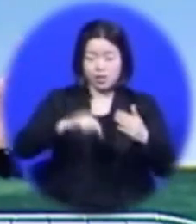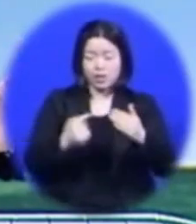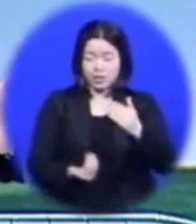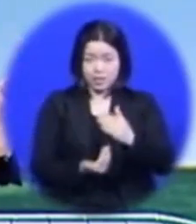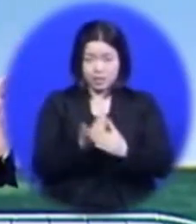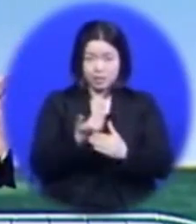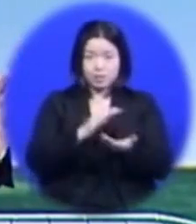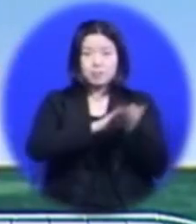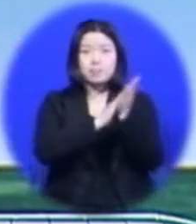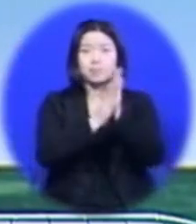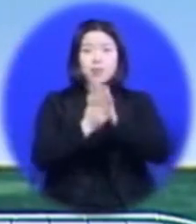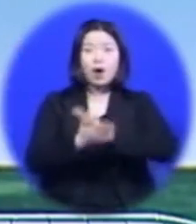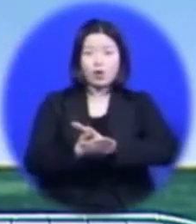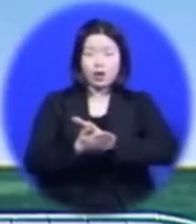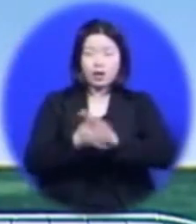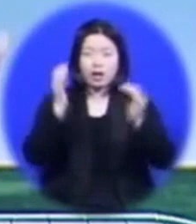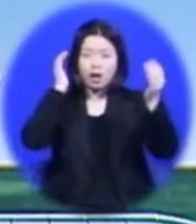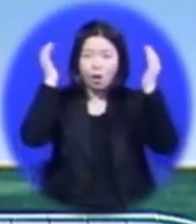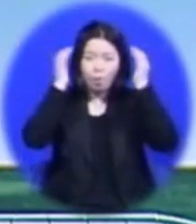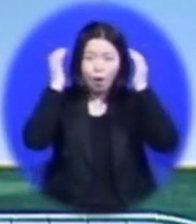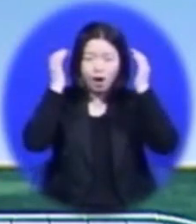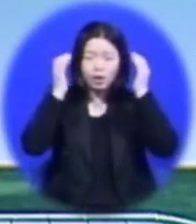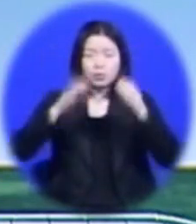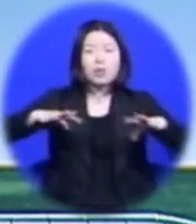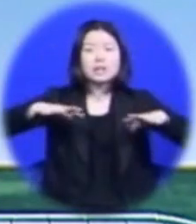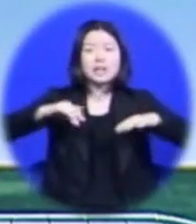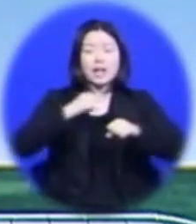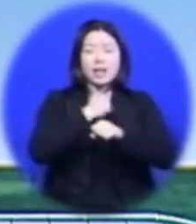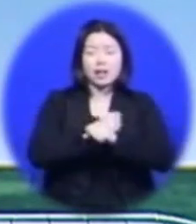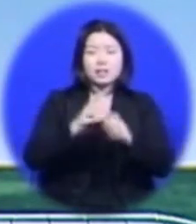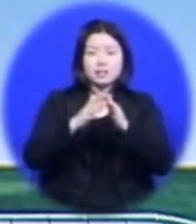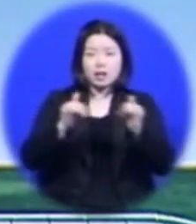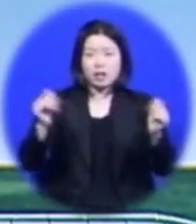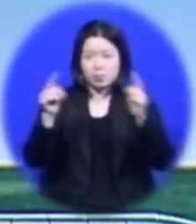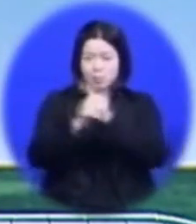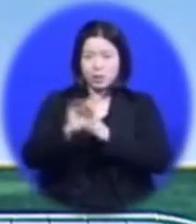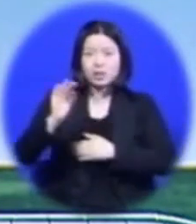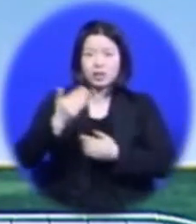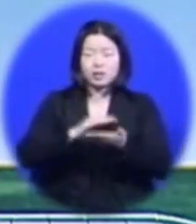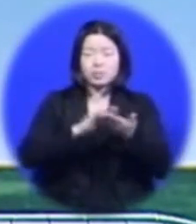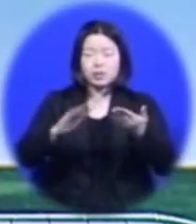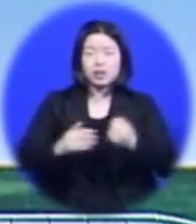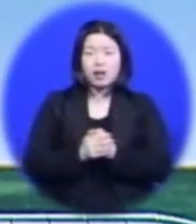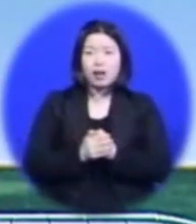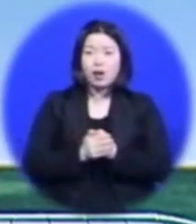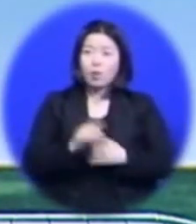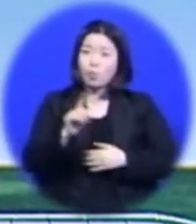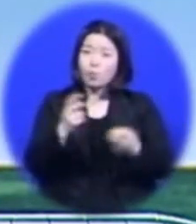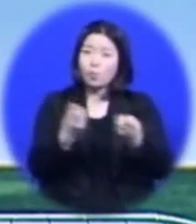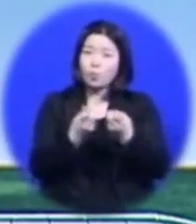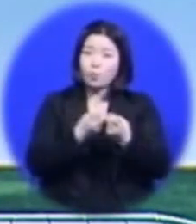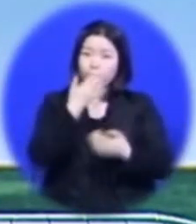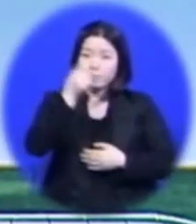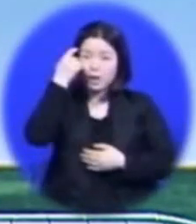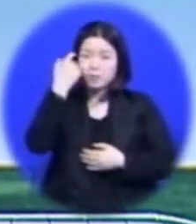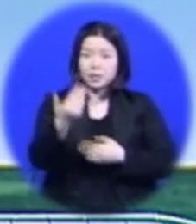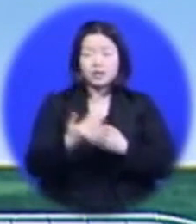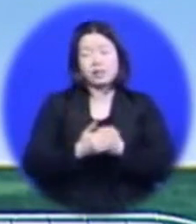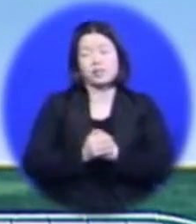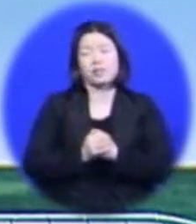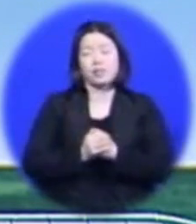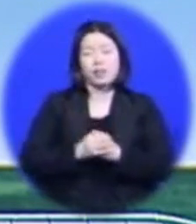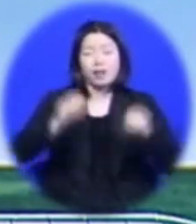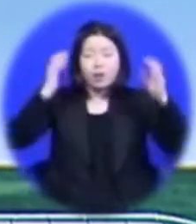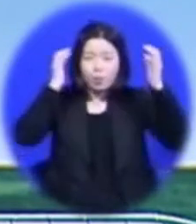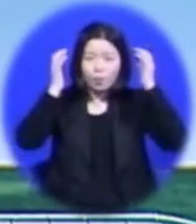변화가 환난도 자랑하는 사람이 된다는 겁니다. 어떻게 그럴 수 있지요?